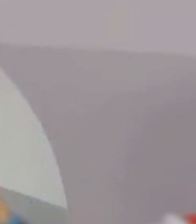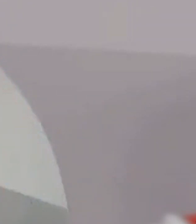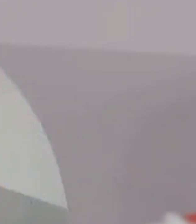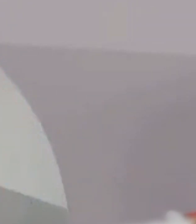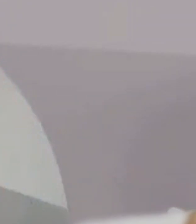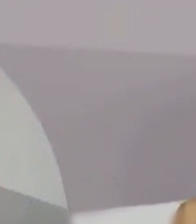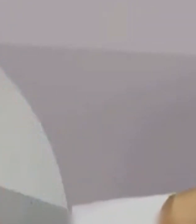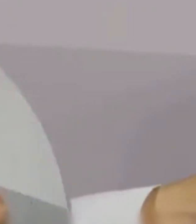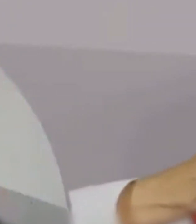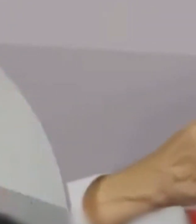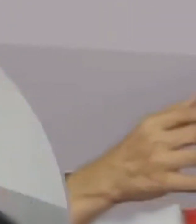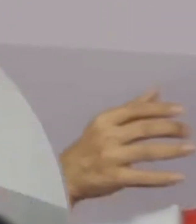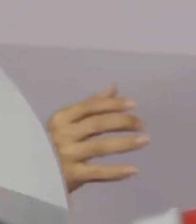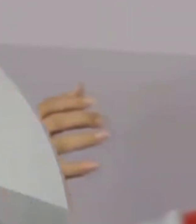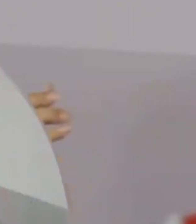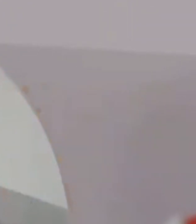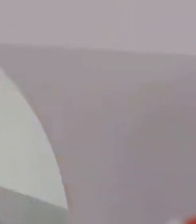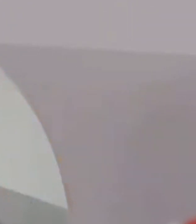拥抱自然。